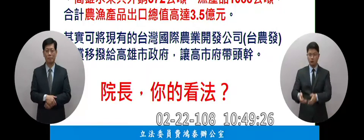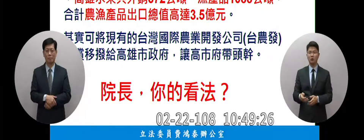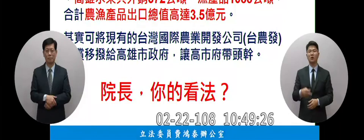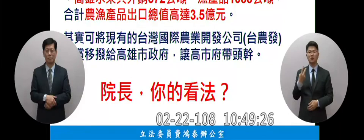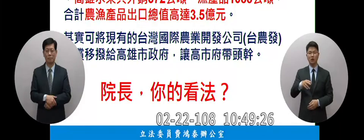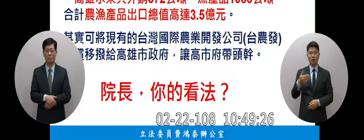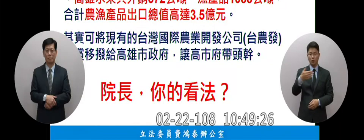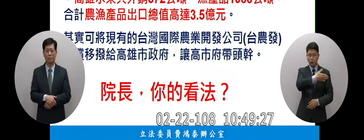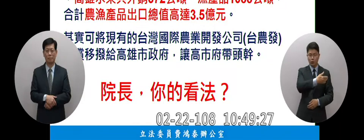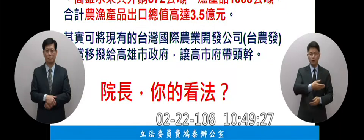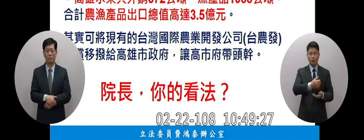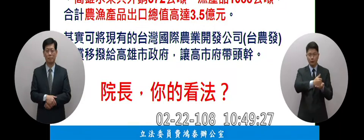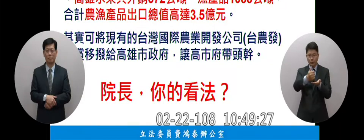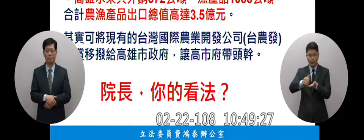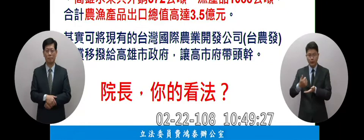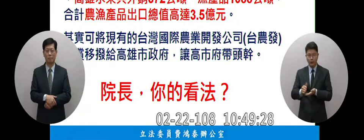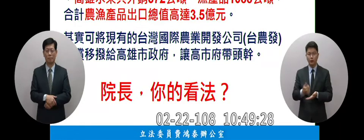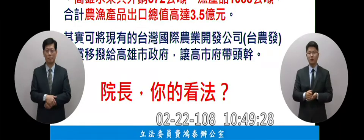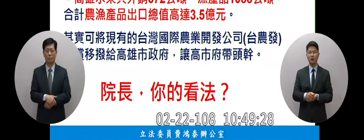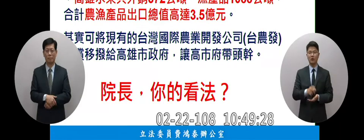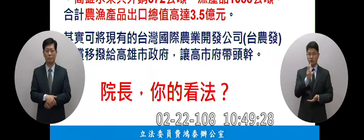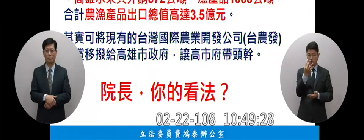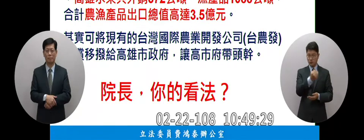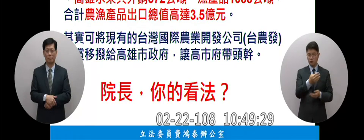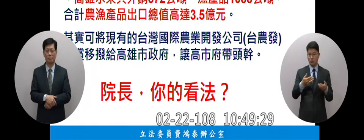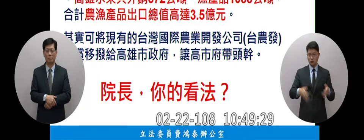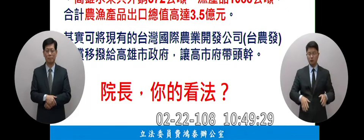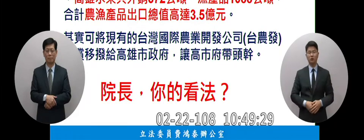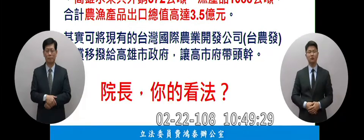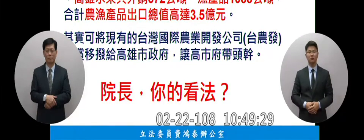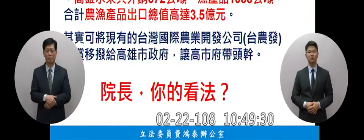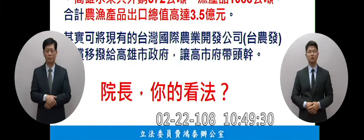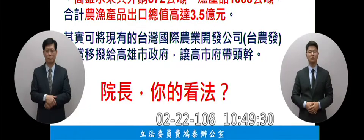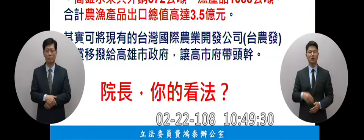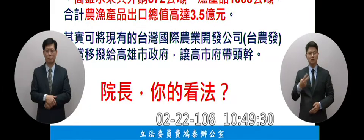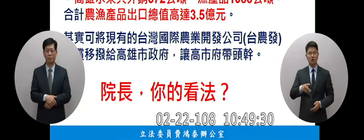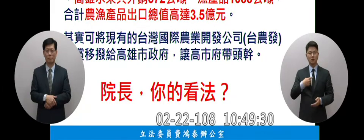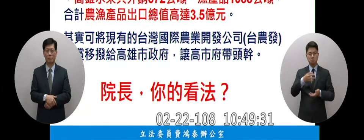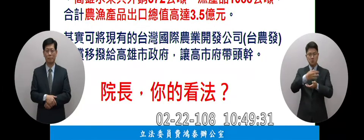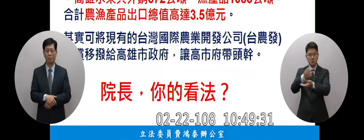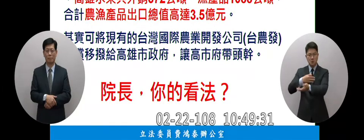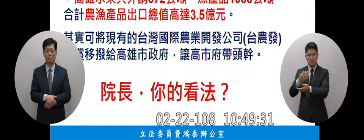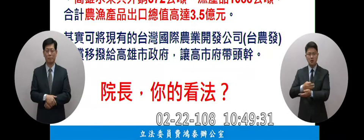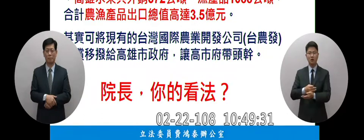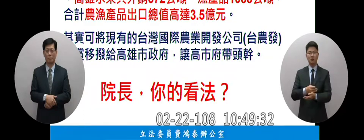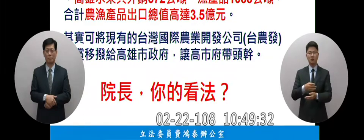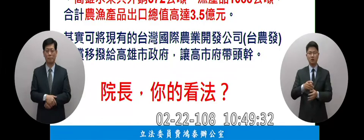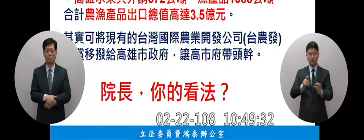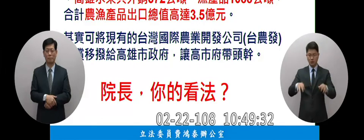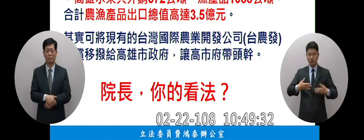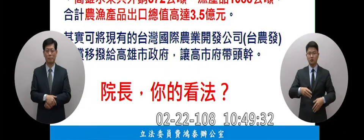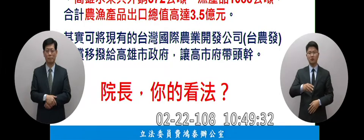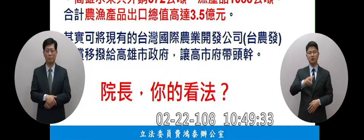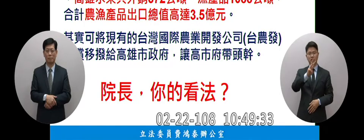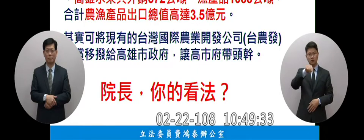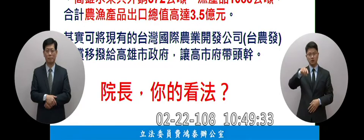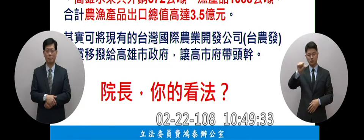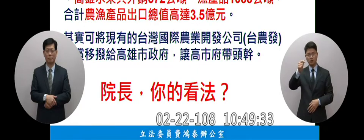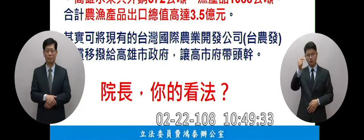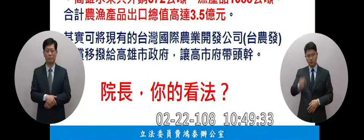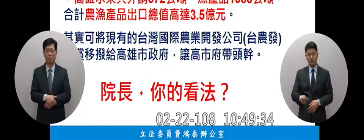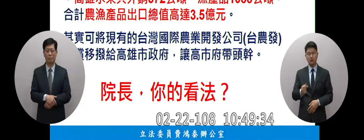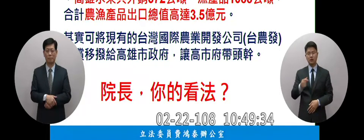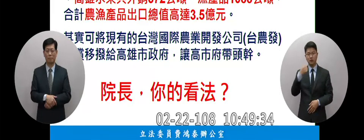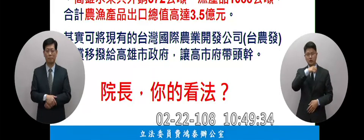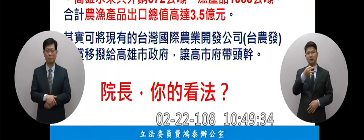1000多吨，渔获这个外销的总值已经超过3.5亿新台币。他建